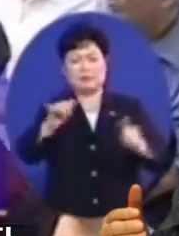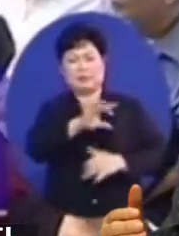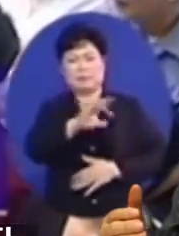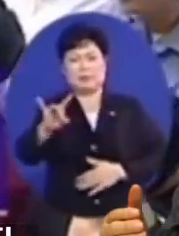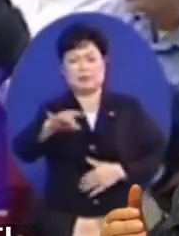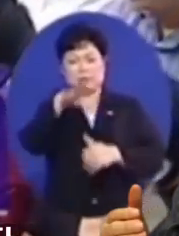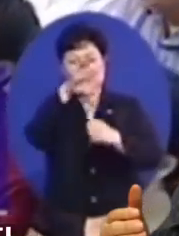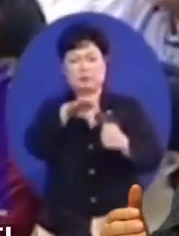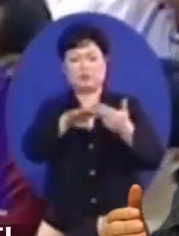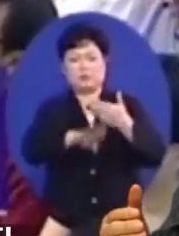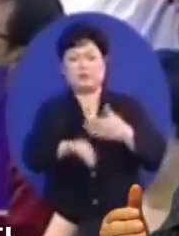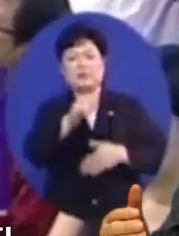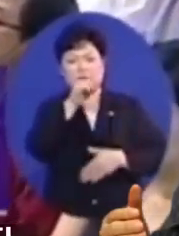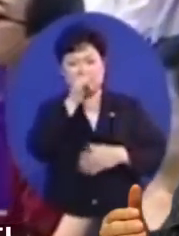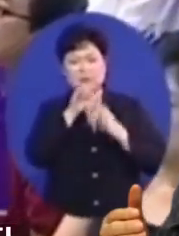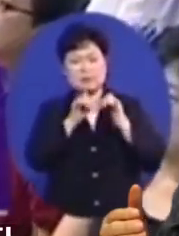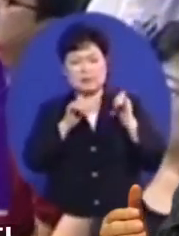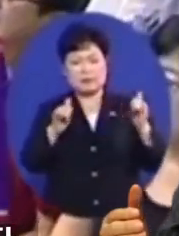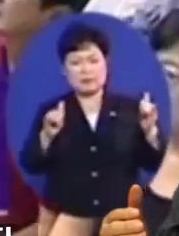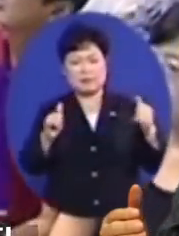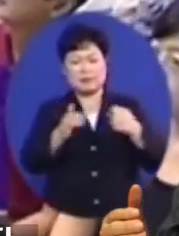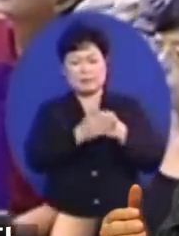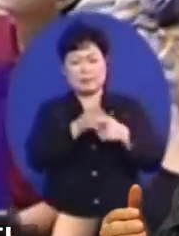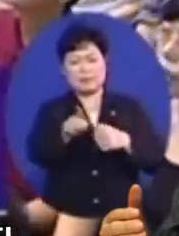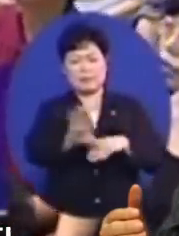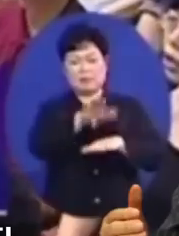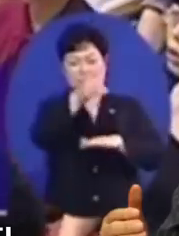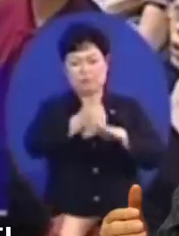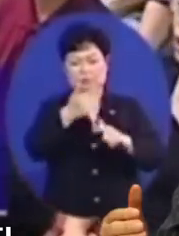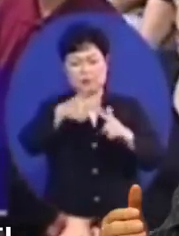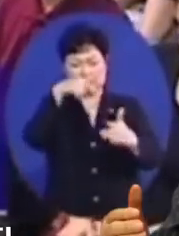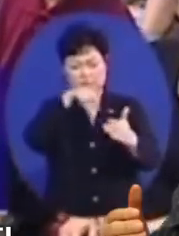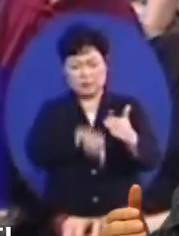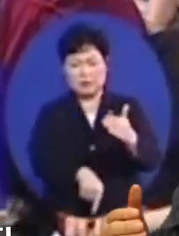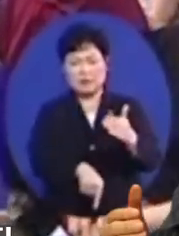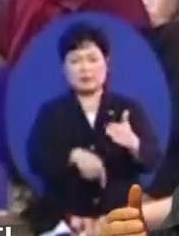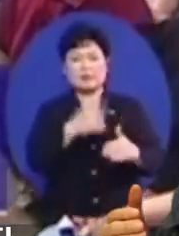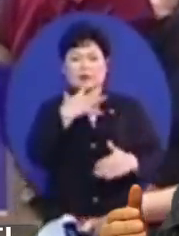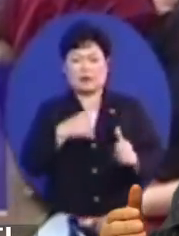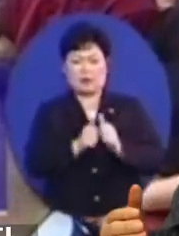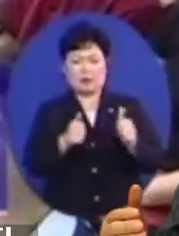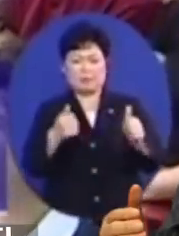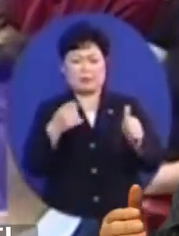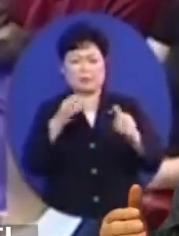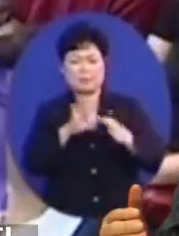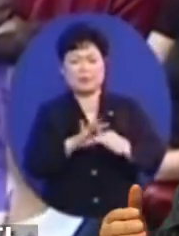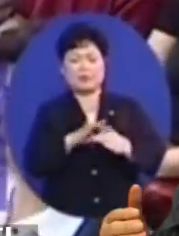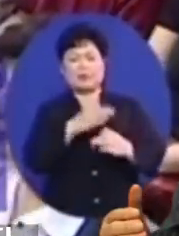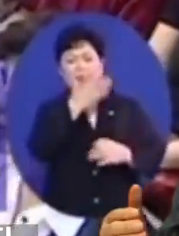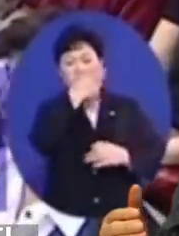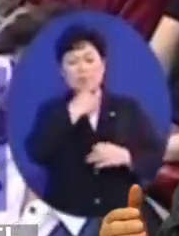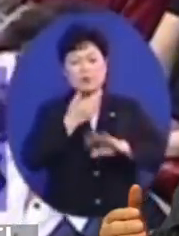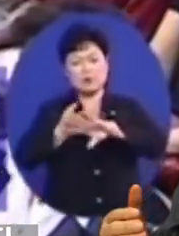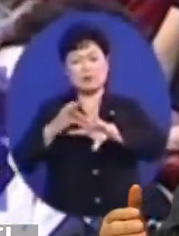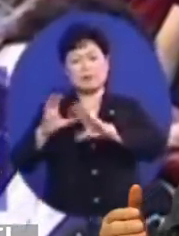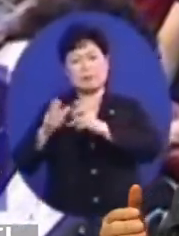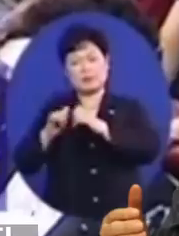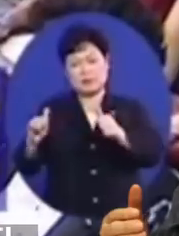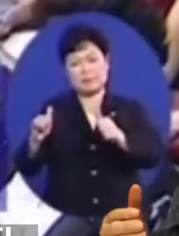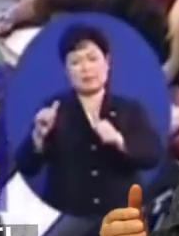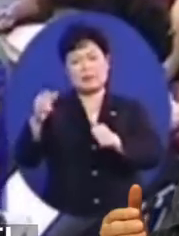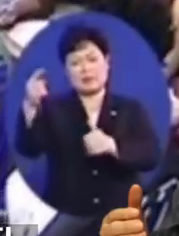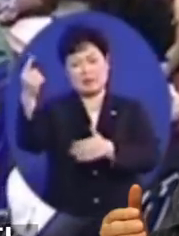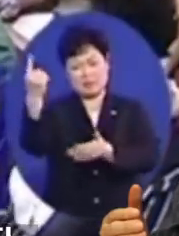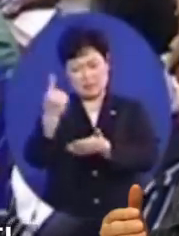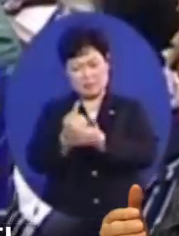저주 아래 있는 자라 하였습니다. 이는 그리스도 예수 안에서 아브라함의 복이 이방인에게 미치게 하고 또 우리로